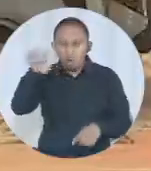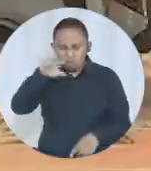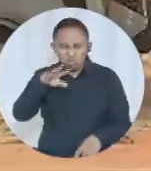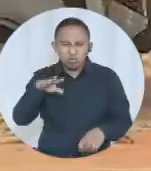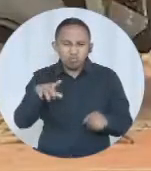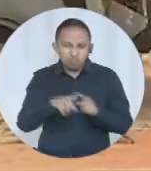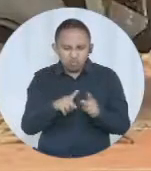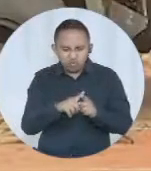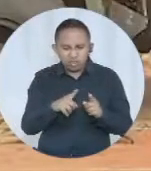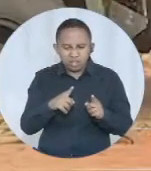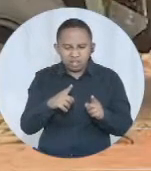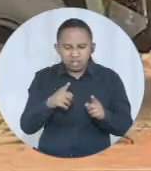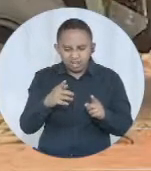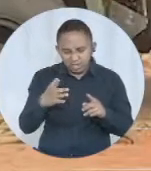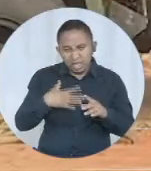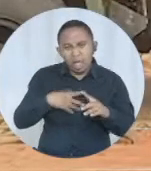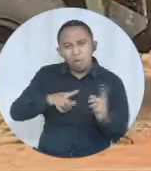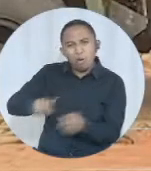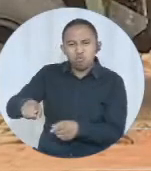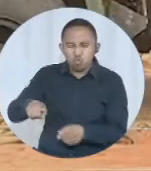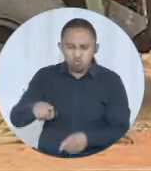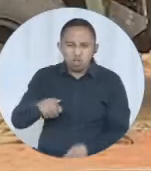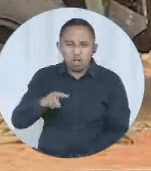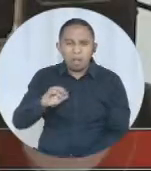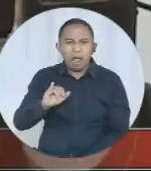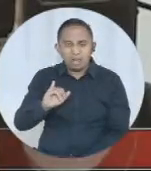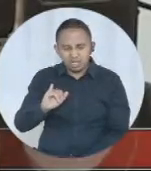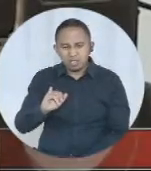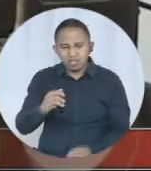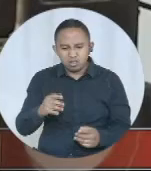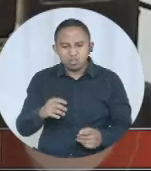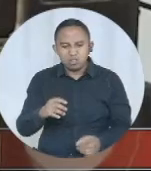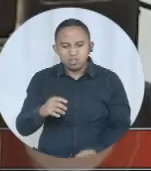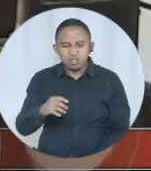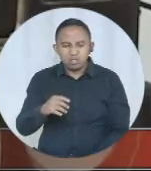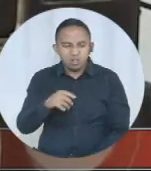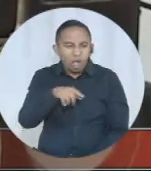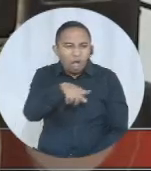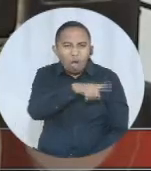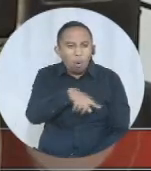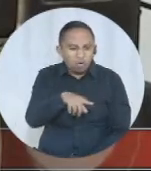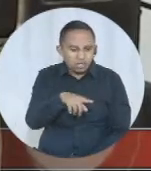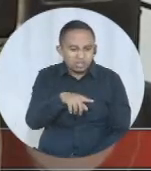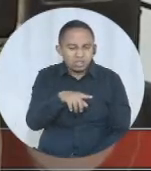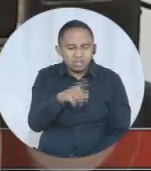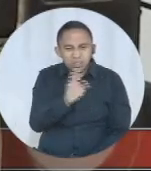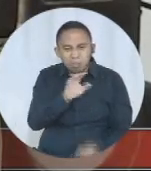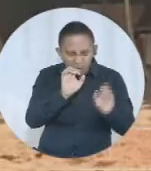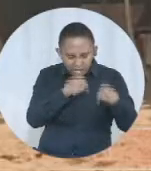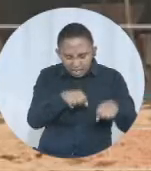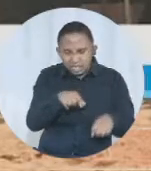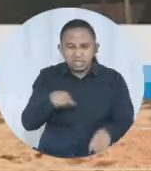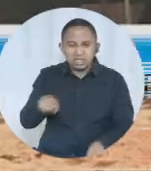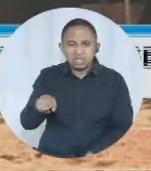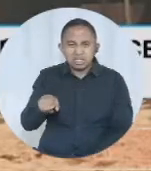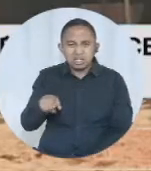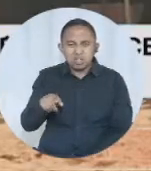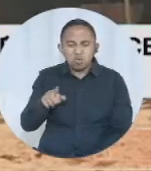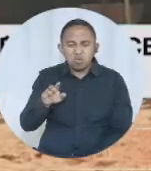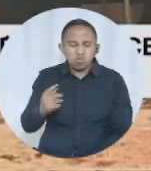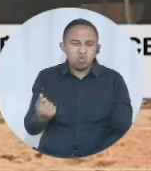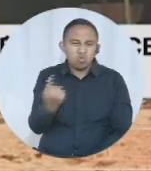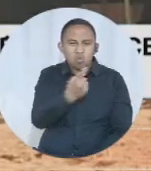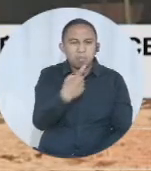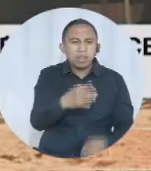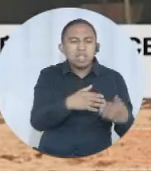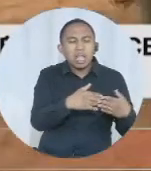ary mikendry ny ampitokamonina amin'ny Mali no nitarika izao tsy faneke ny firenena mpikambana sasany izao ny andraisan'ny Mali ny fitantanana ny